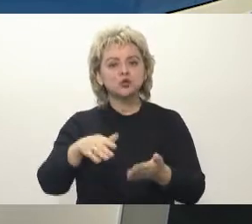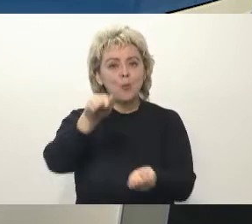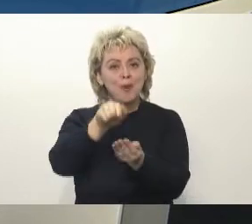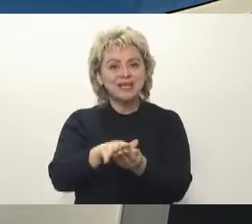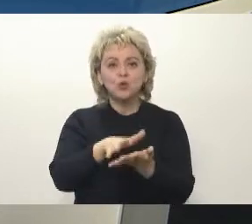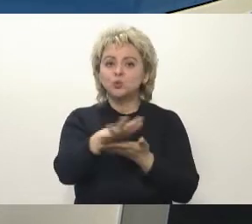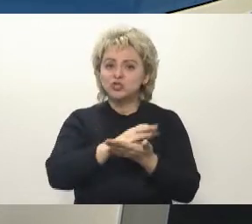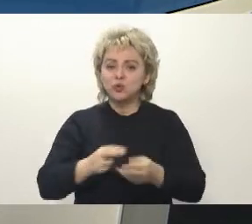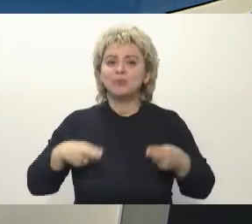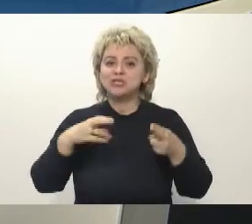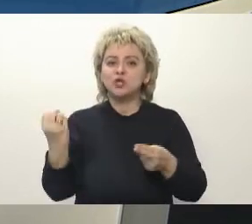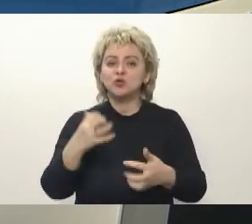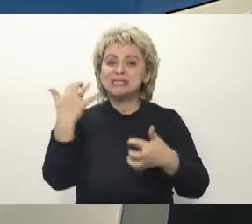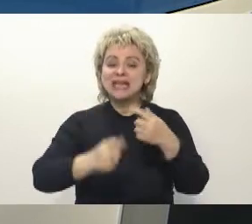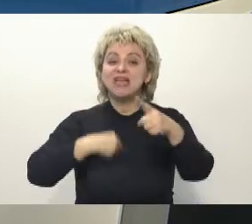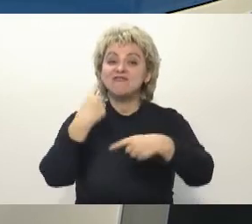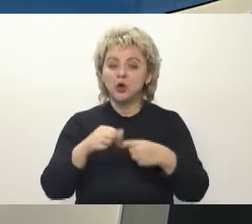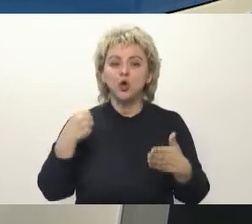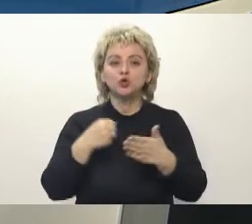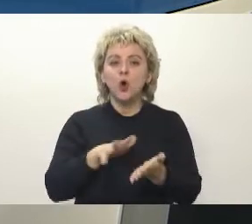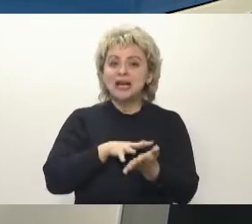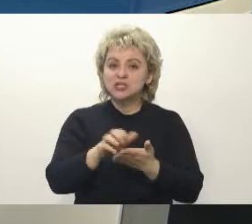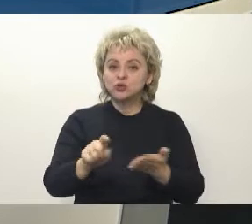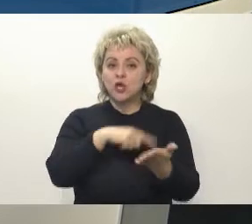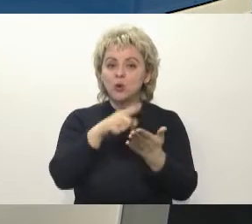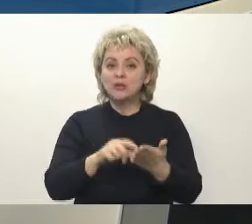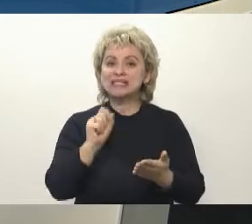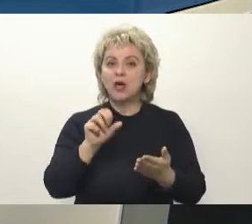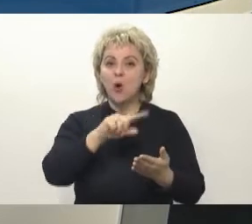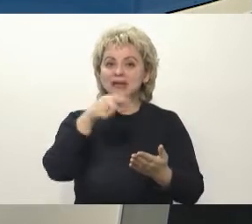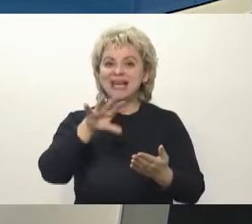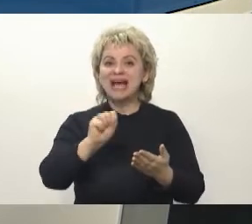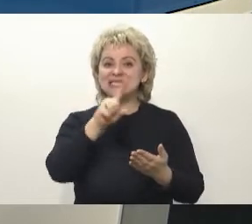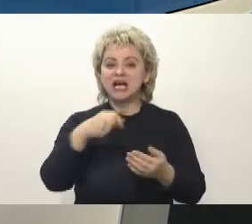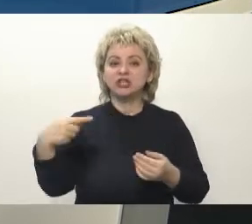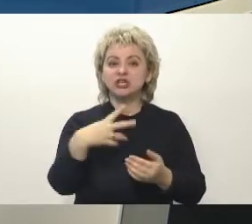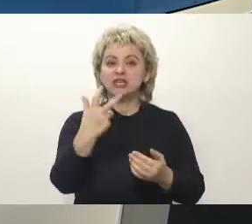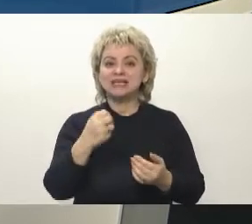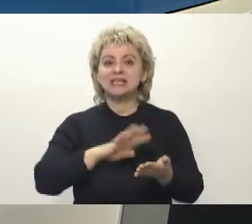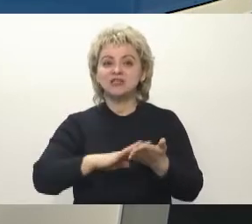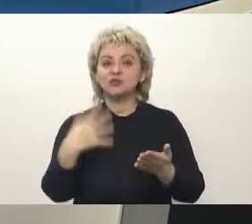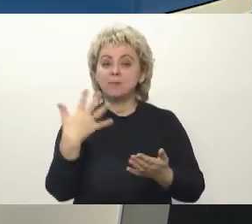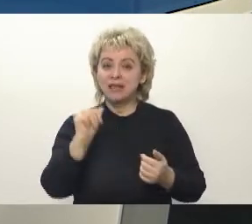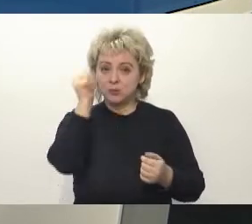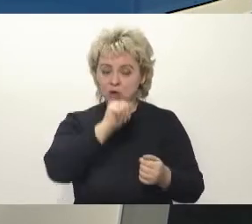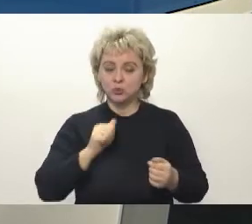могилу разгромили вандалы еще средневековые, до разрушения города Золотой Орды Азака в 1395